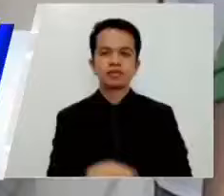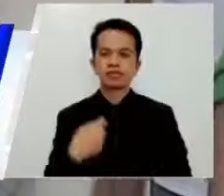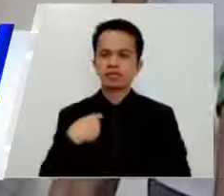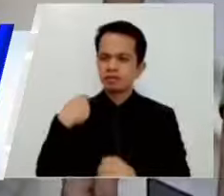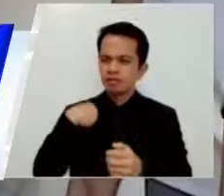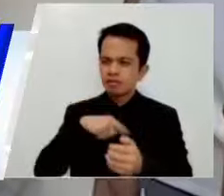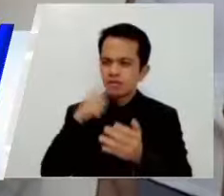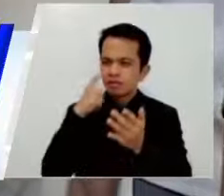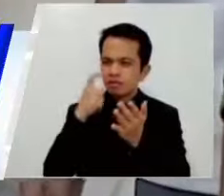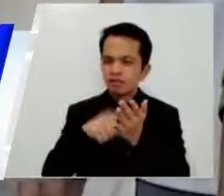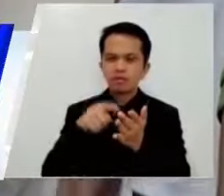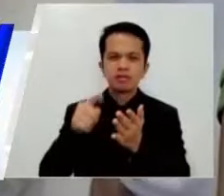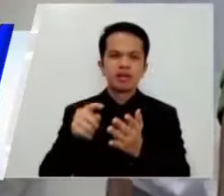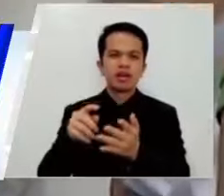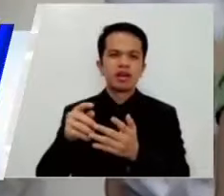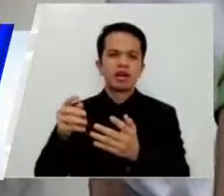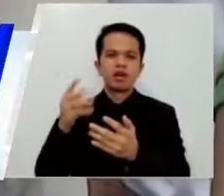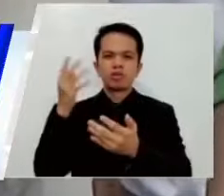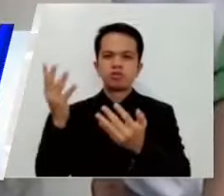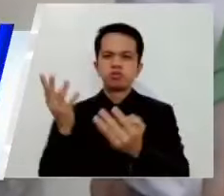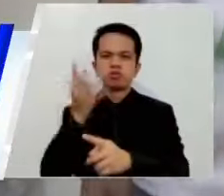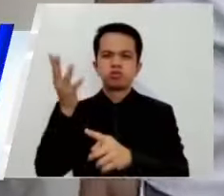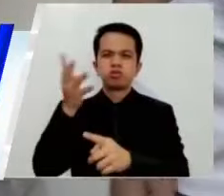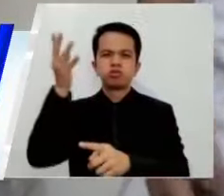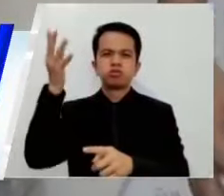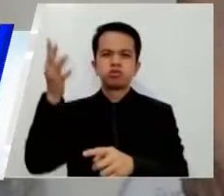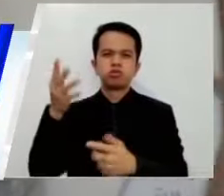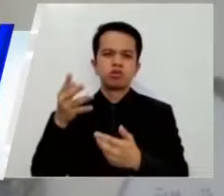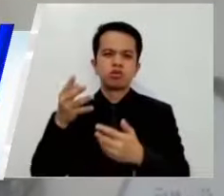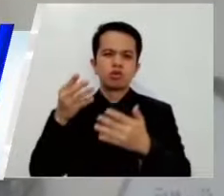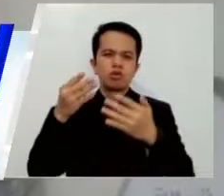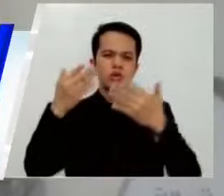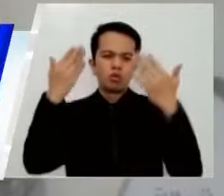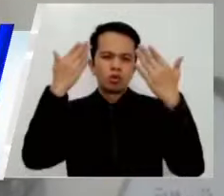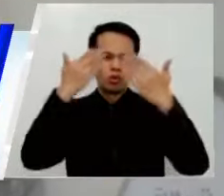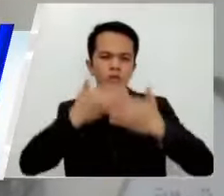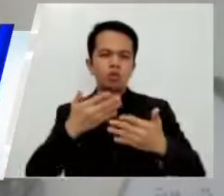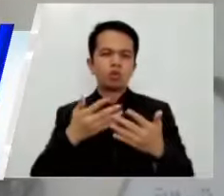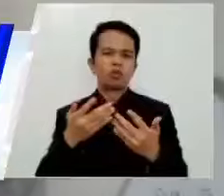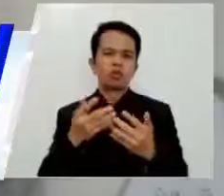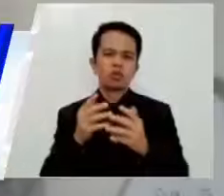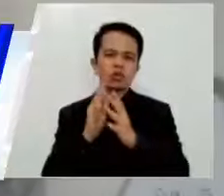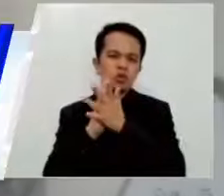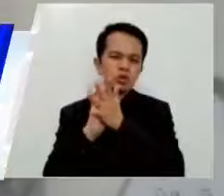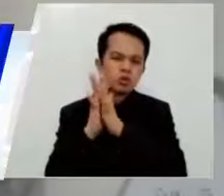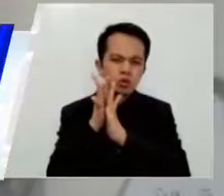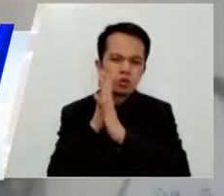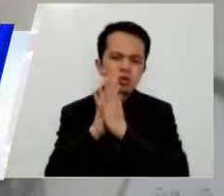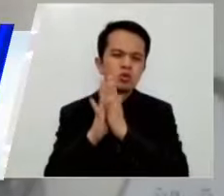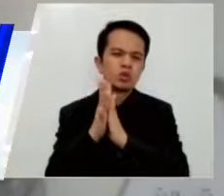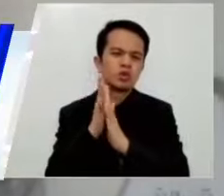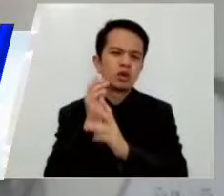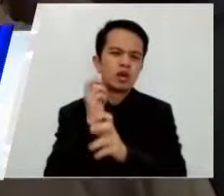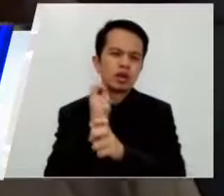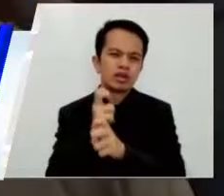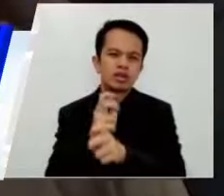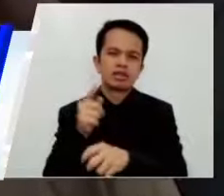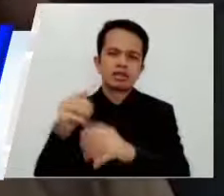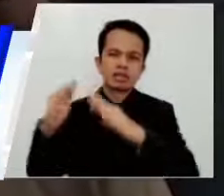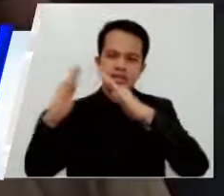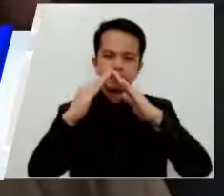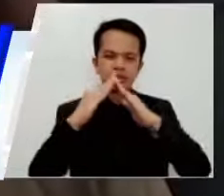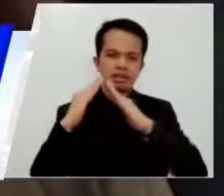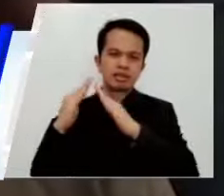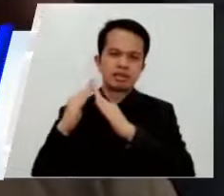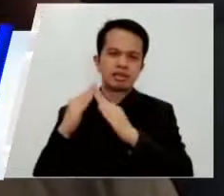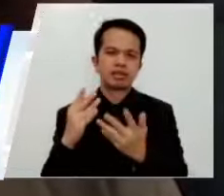na yung usok, kaya bigla kaming siksikan yan, sir. Wala, dahil yan, mga puro bahay na yan, walang bakante.